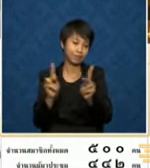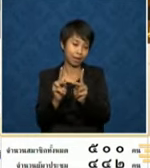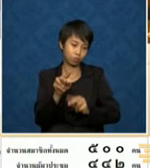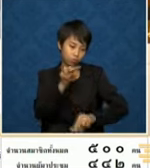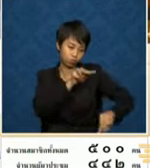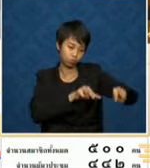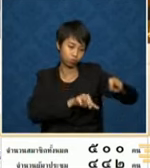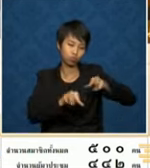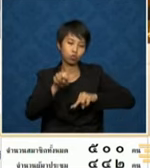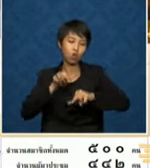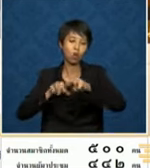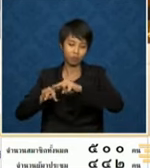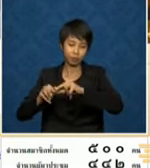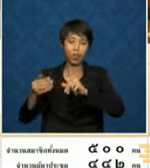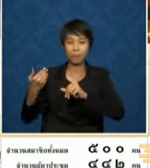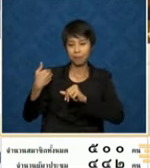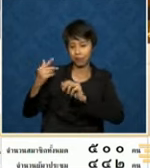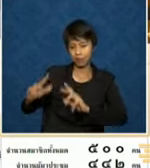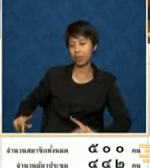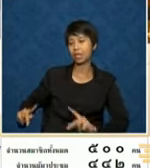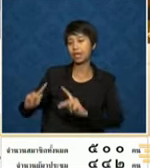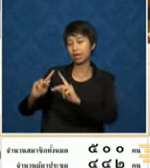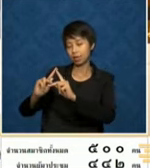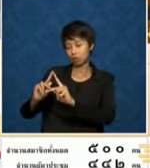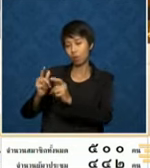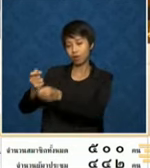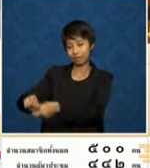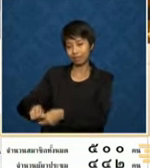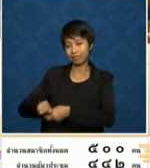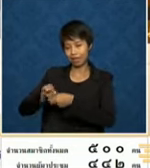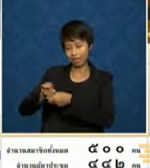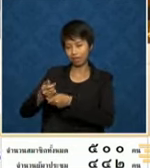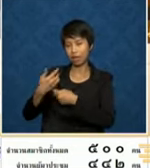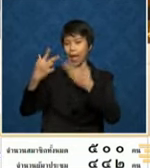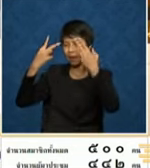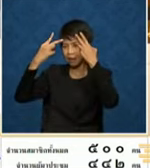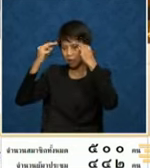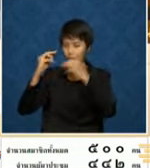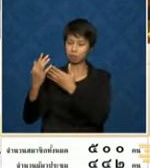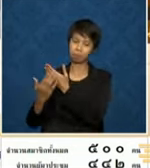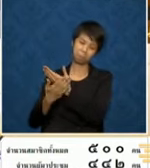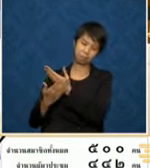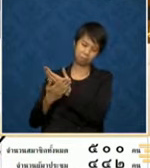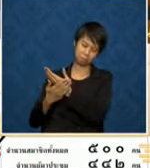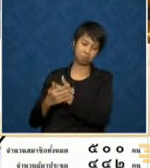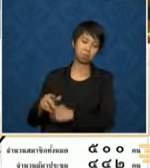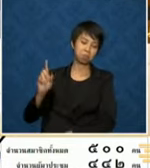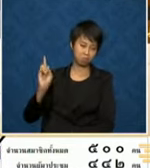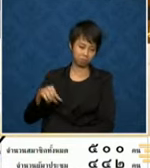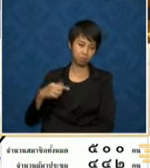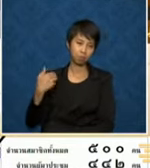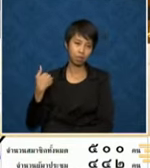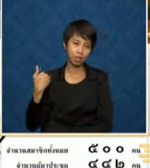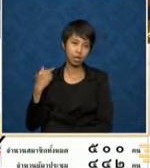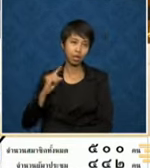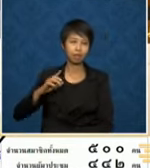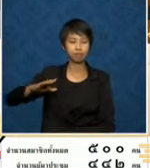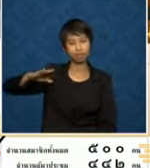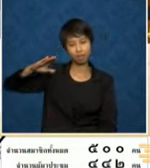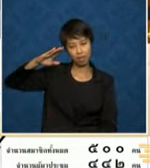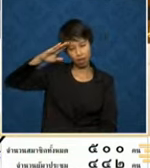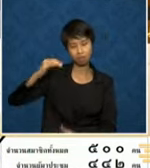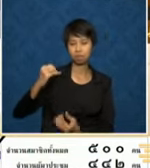ๆกับฝ่ายบริหารคือกระทรวงเกษตรและสหกรณ์และท่านนายกรัฐมนตรีที่ท่านกำชับนะครับให้ฝ่ายความมั่นคงทั้งผู้บัญชาการทหารบ